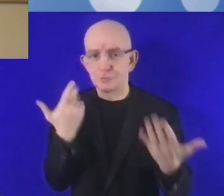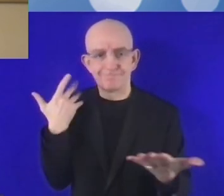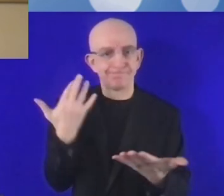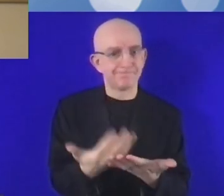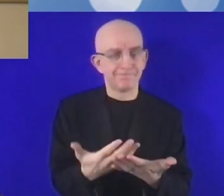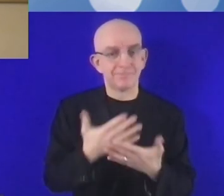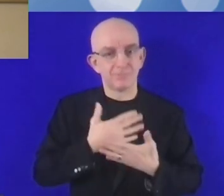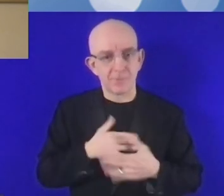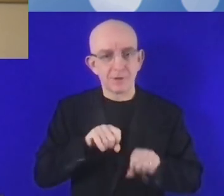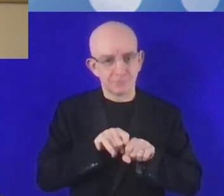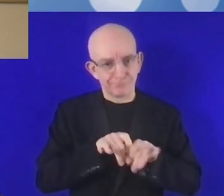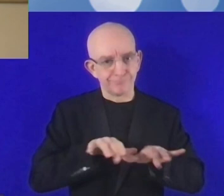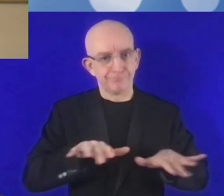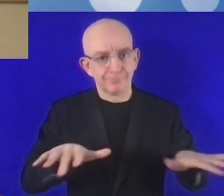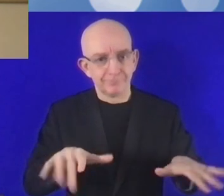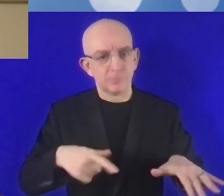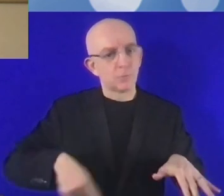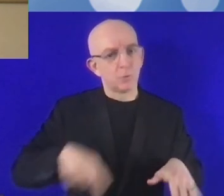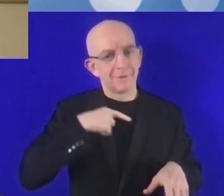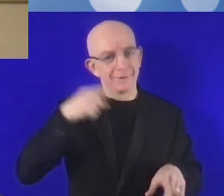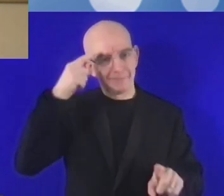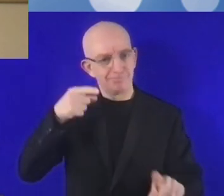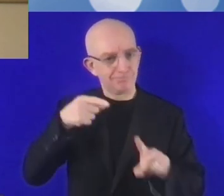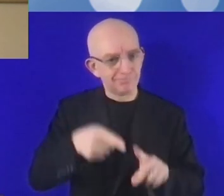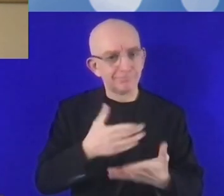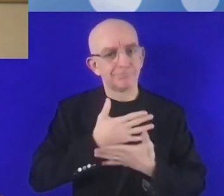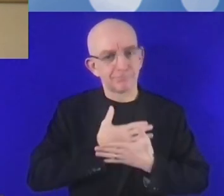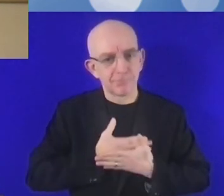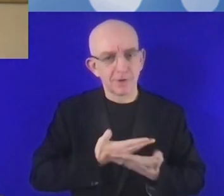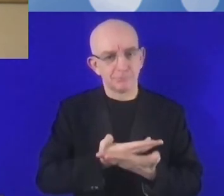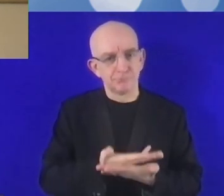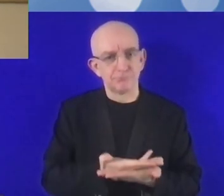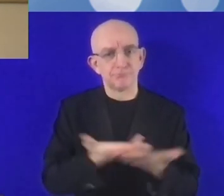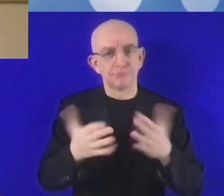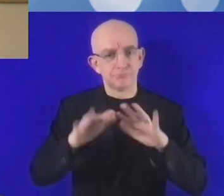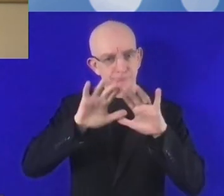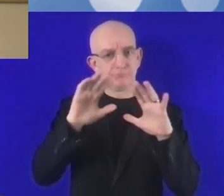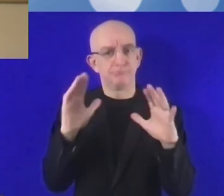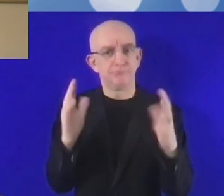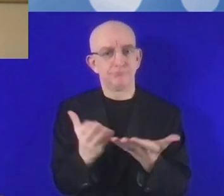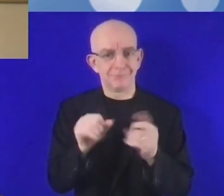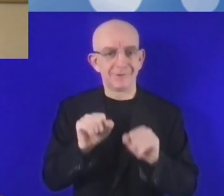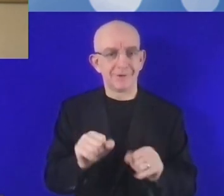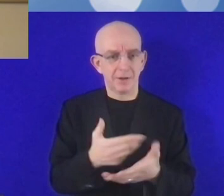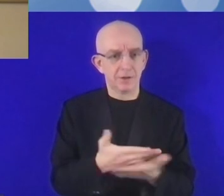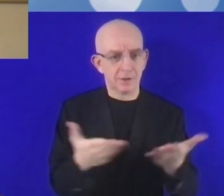的技术，可以那些没有互联网的人加入互联网使用。